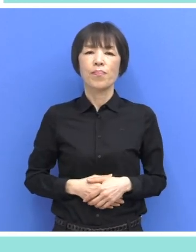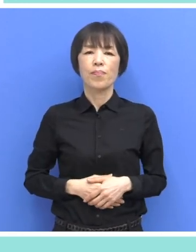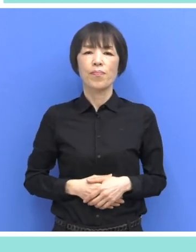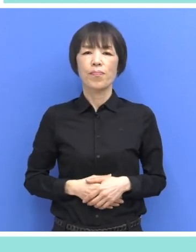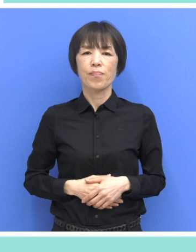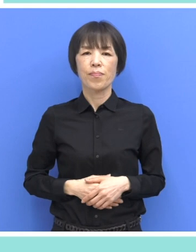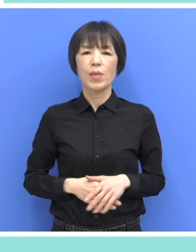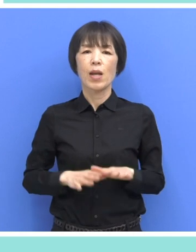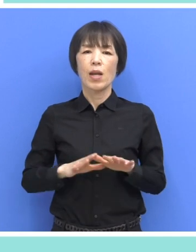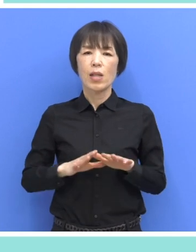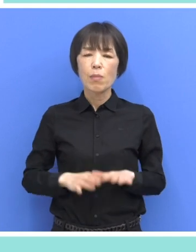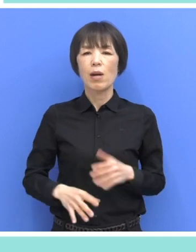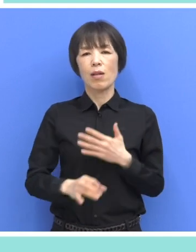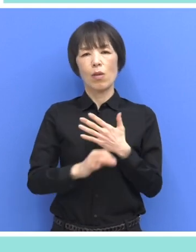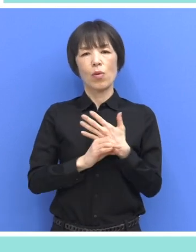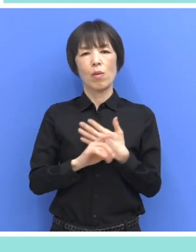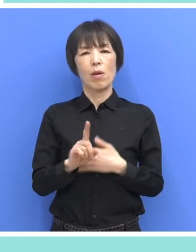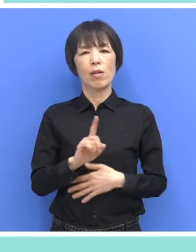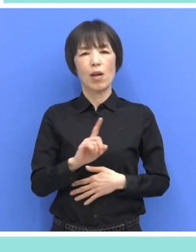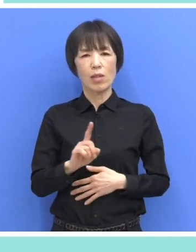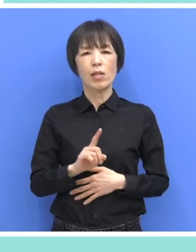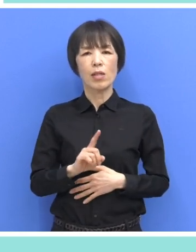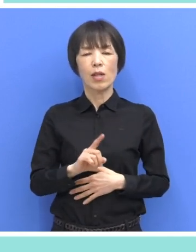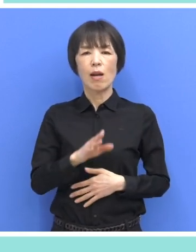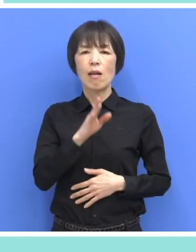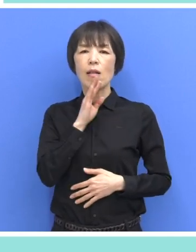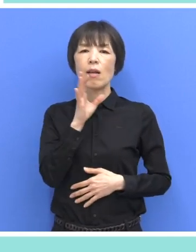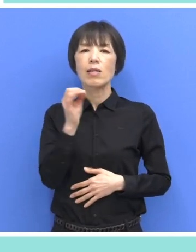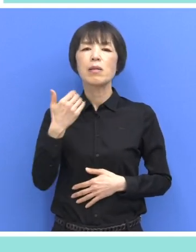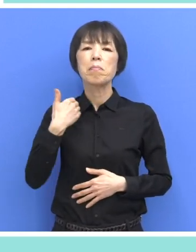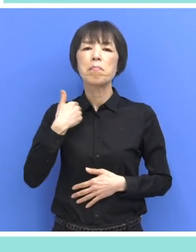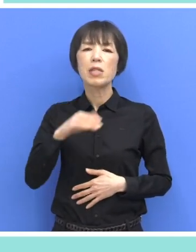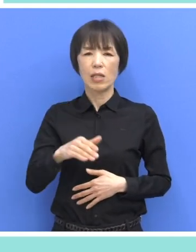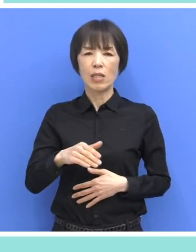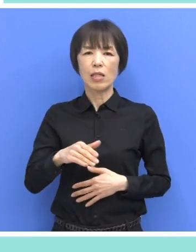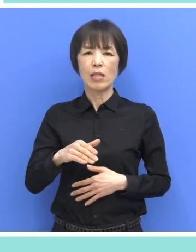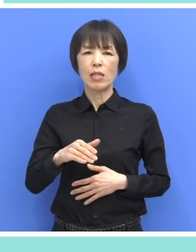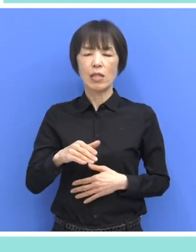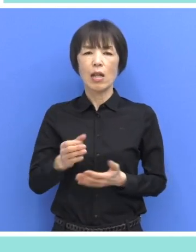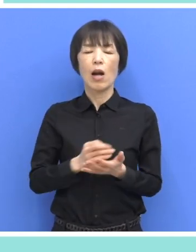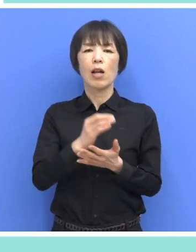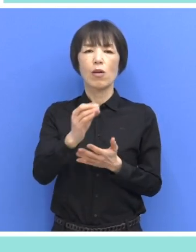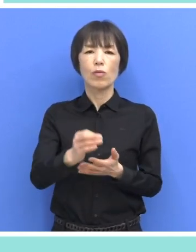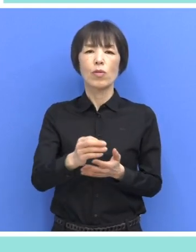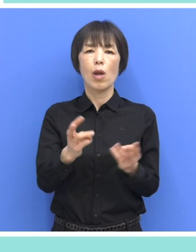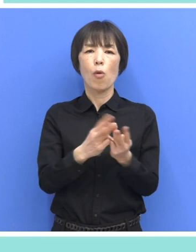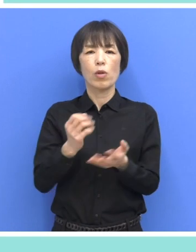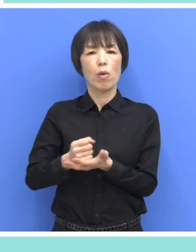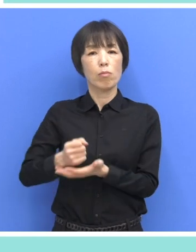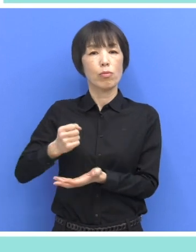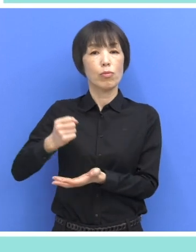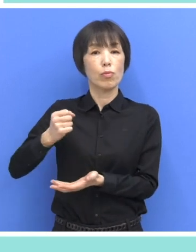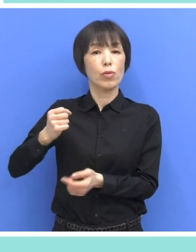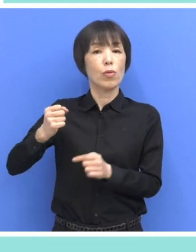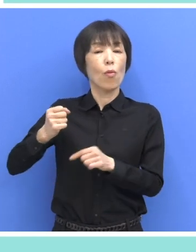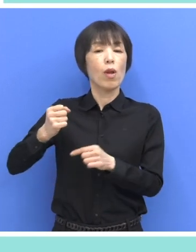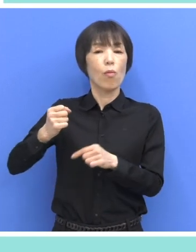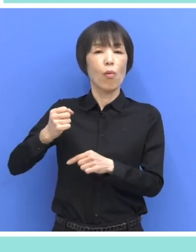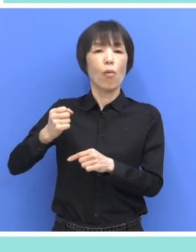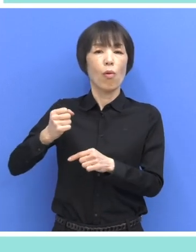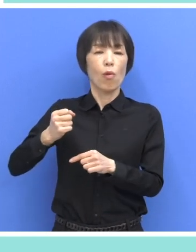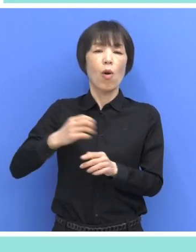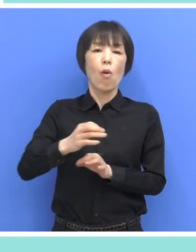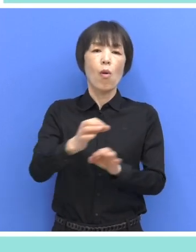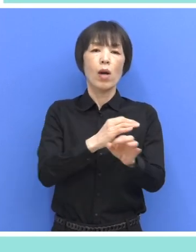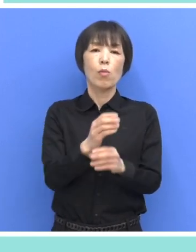って経ちますけど、今例えばキャッシュレスのデジタル決済でポイントが貯まるじゃないですか。で、このポイントをじゃ